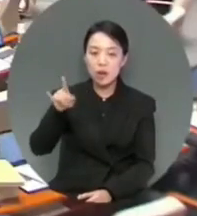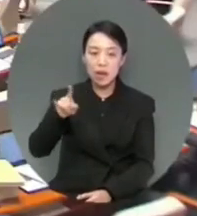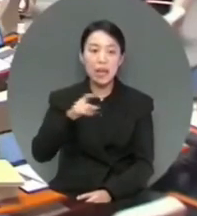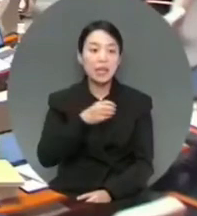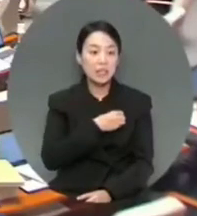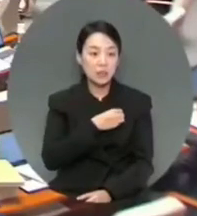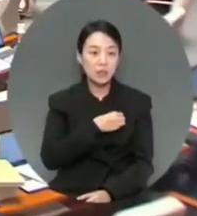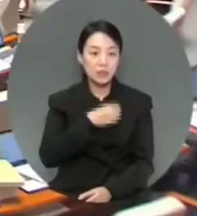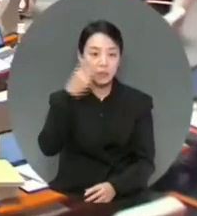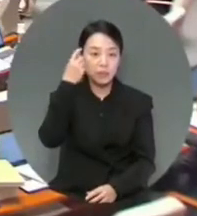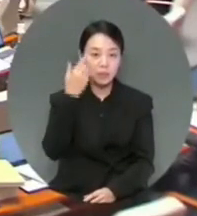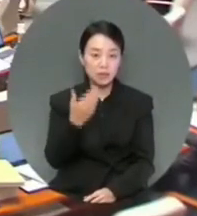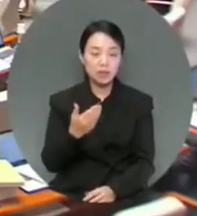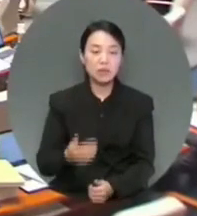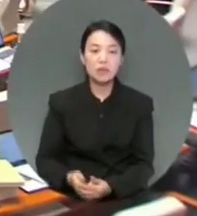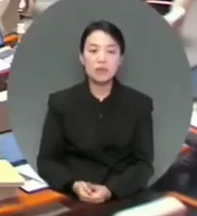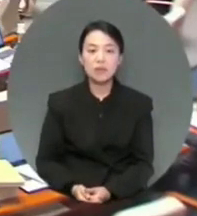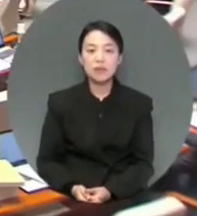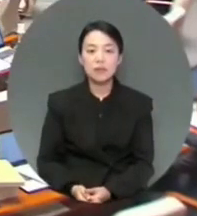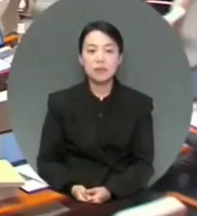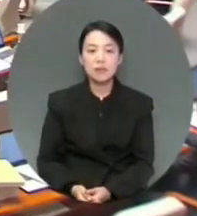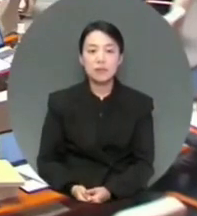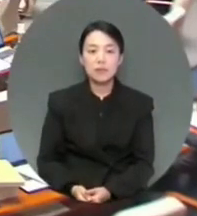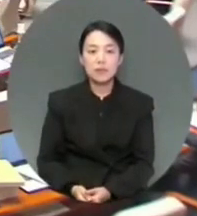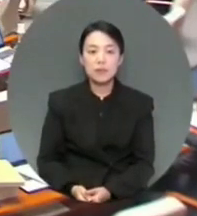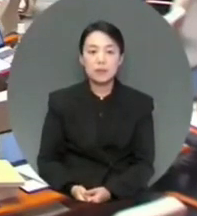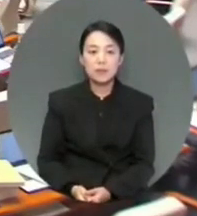예, 더불어민주당 대전 유성구갑 조승래입니다.